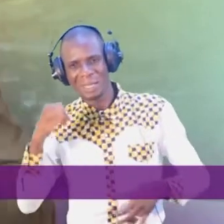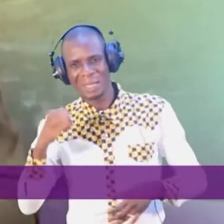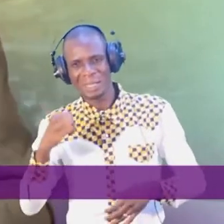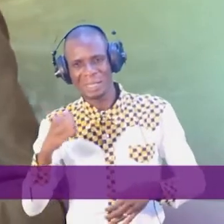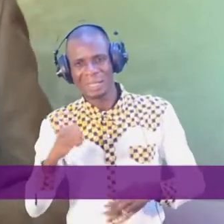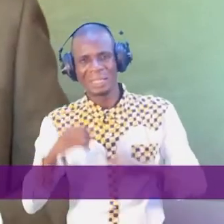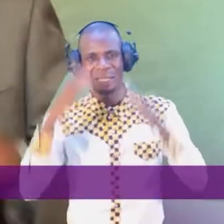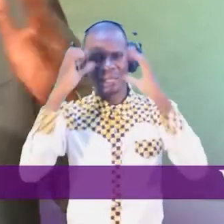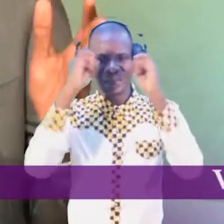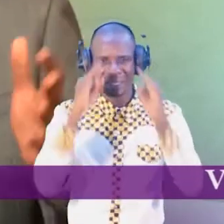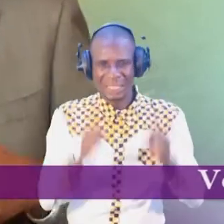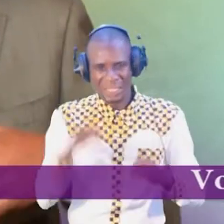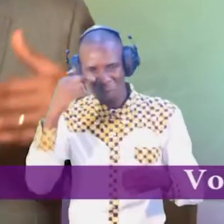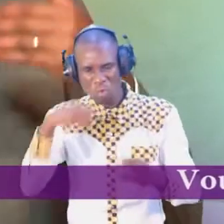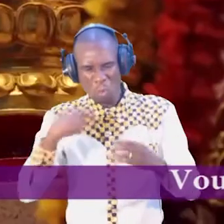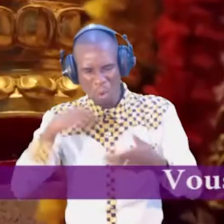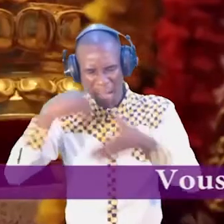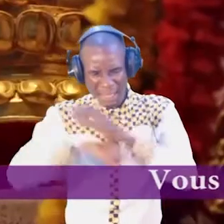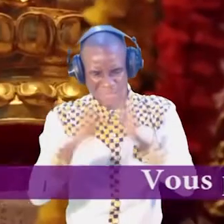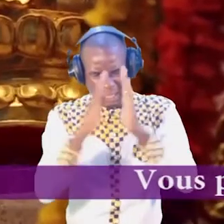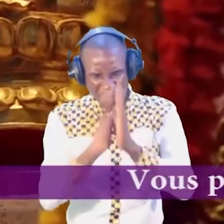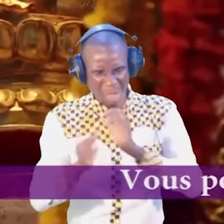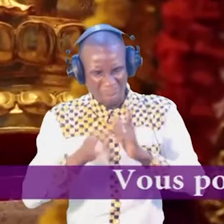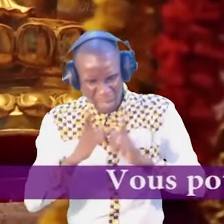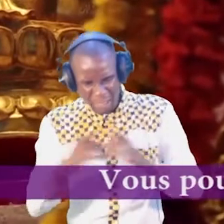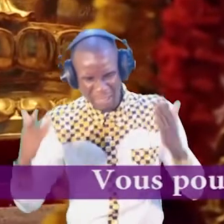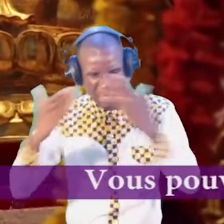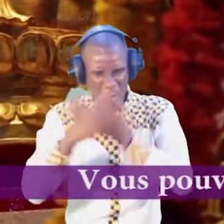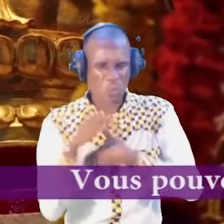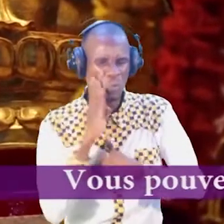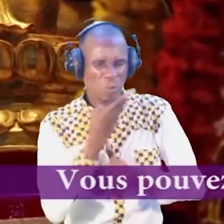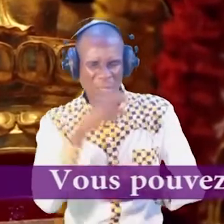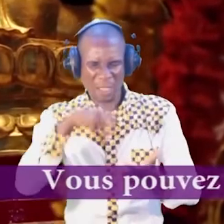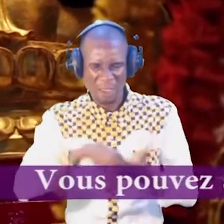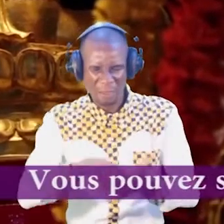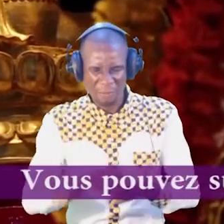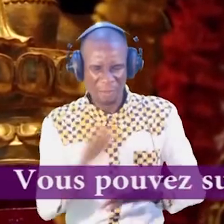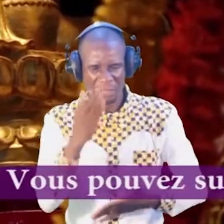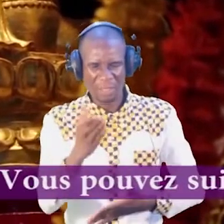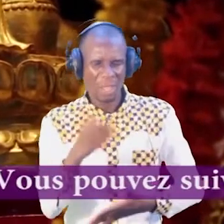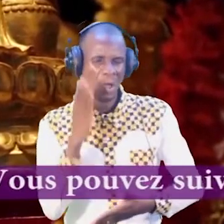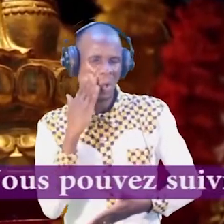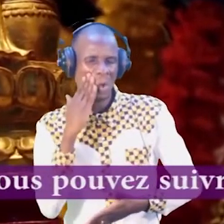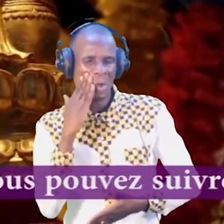Nzambe alingi te azala moto ya kosambela na nzela ya bilili nto na kati ya